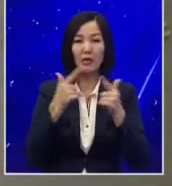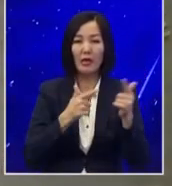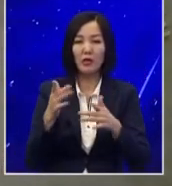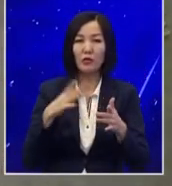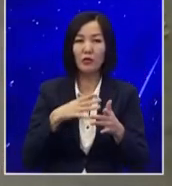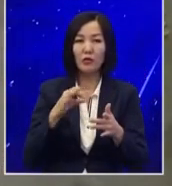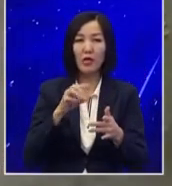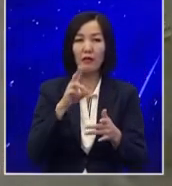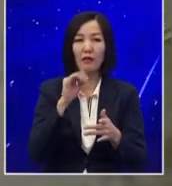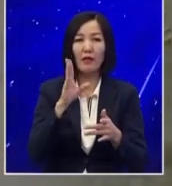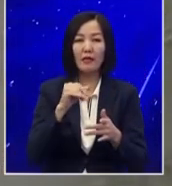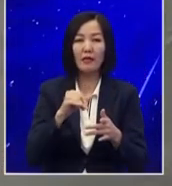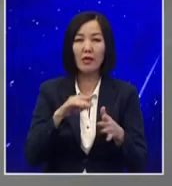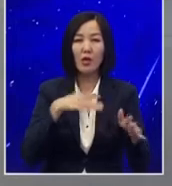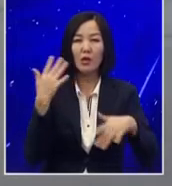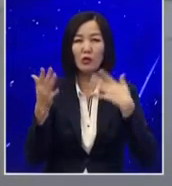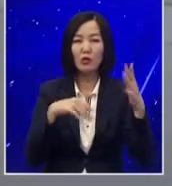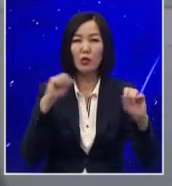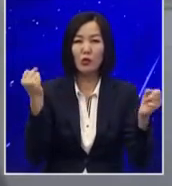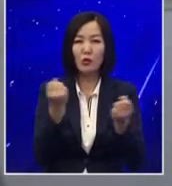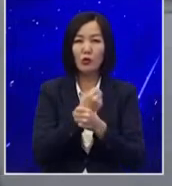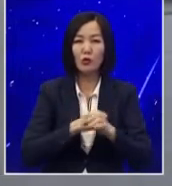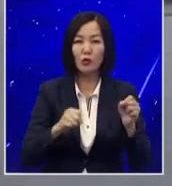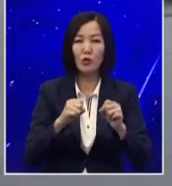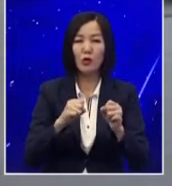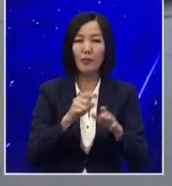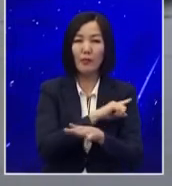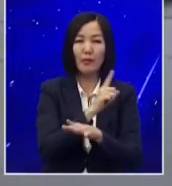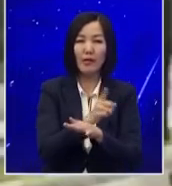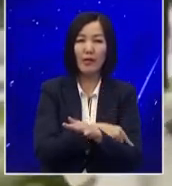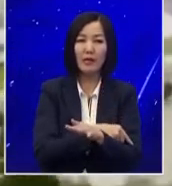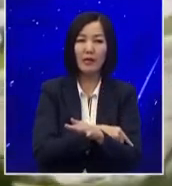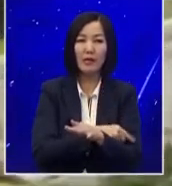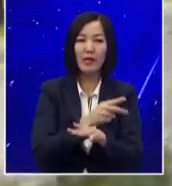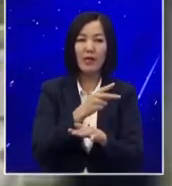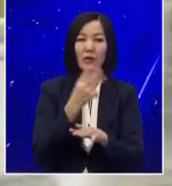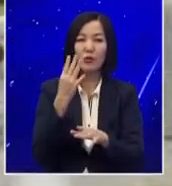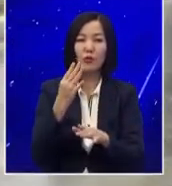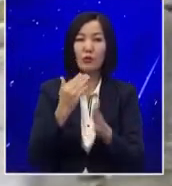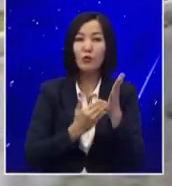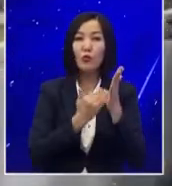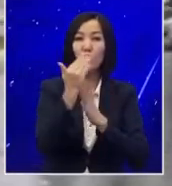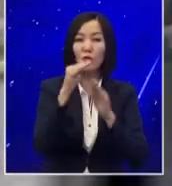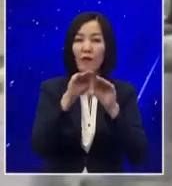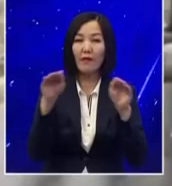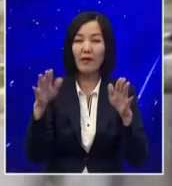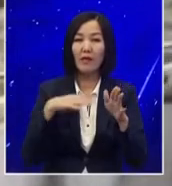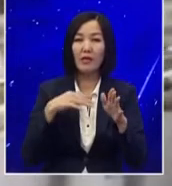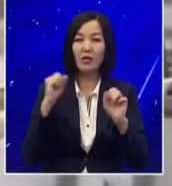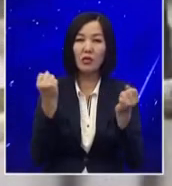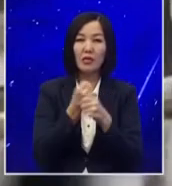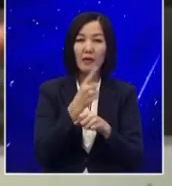Атлант мұхитында пайда болған дүлей желдің екпіні күшейіп, Саппир-Симпсон межесі бойынша 4-ші дәрежеге дейін көтерілген. Жылдамдығы